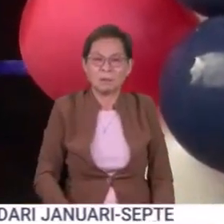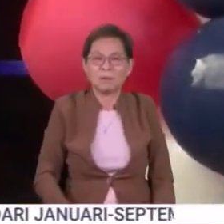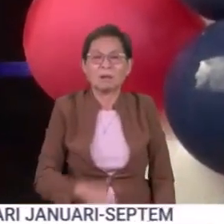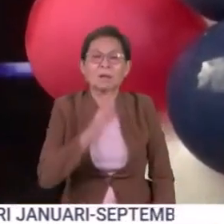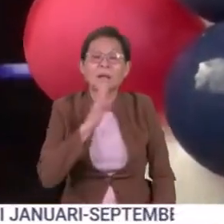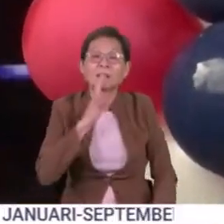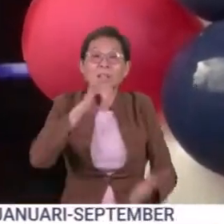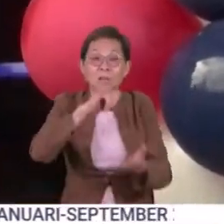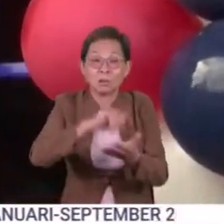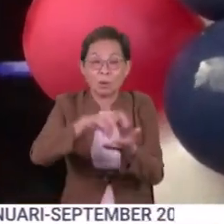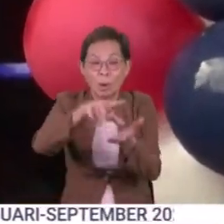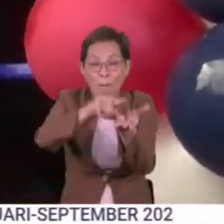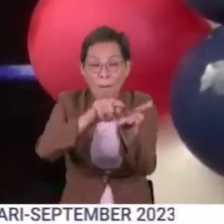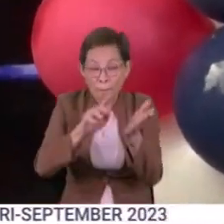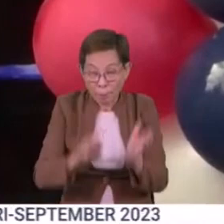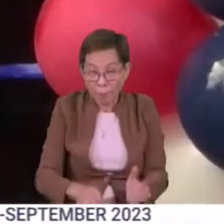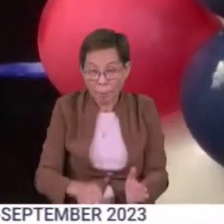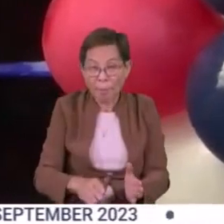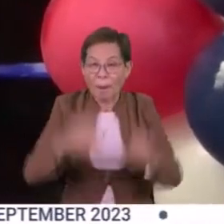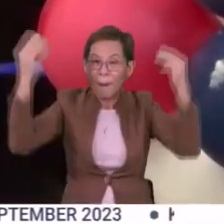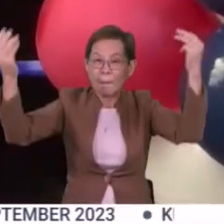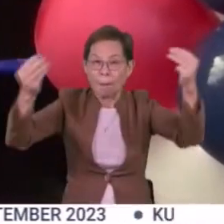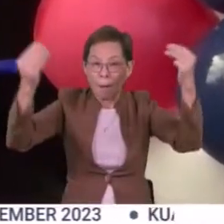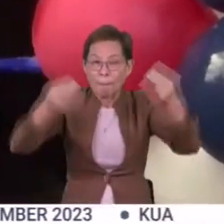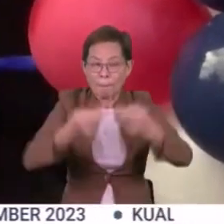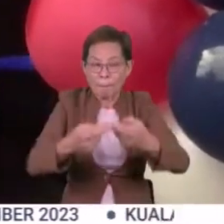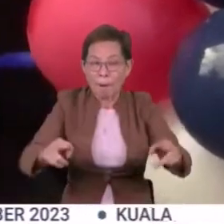Beliau berkata demikian kepada pemberita selepas